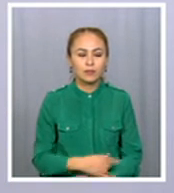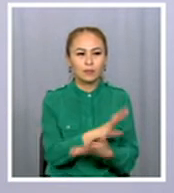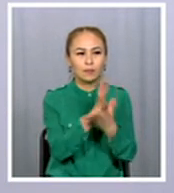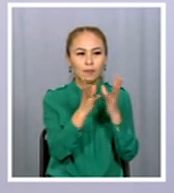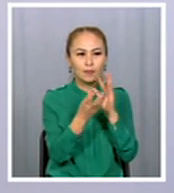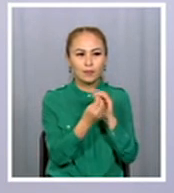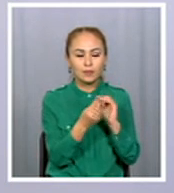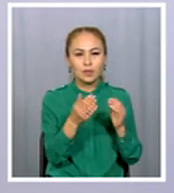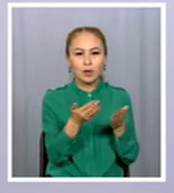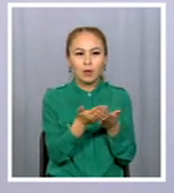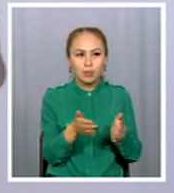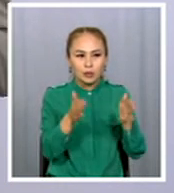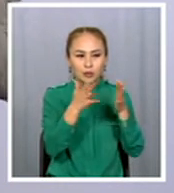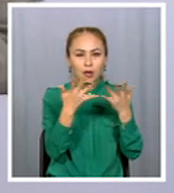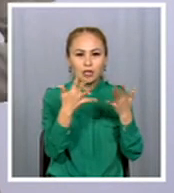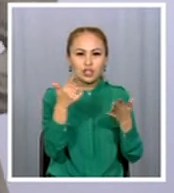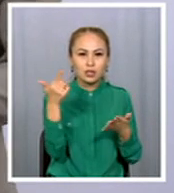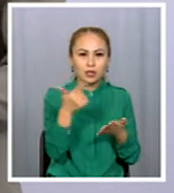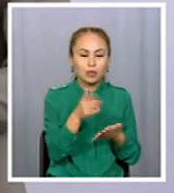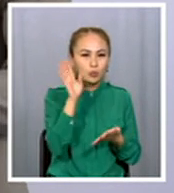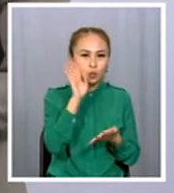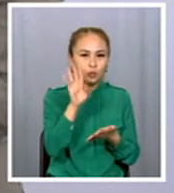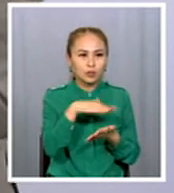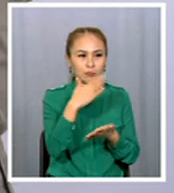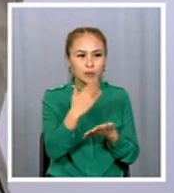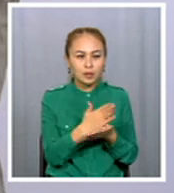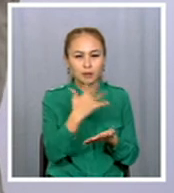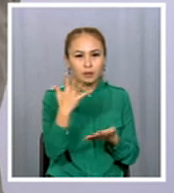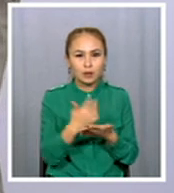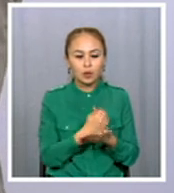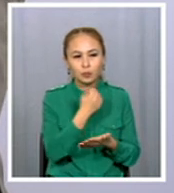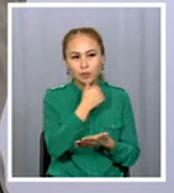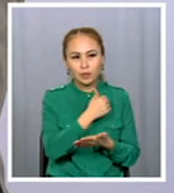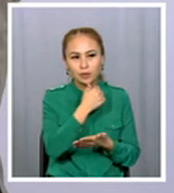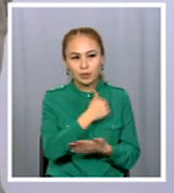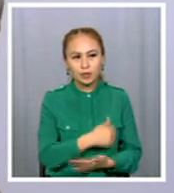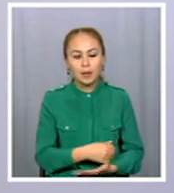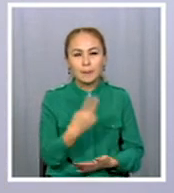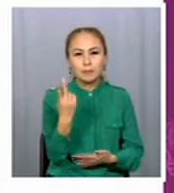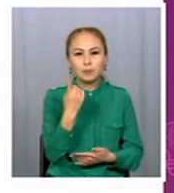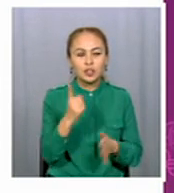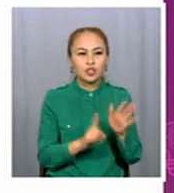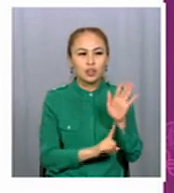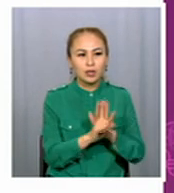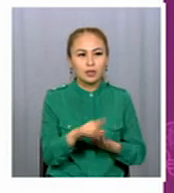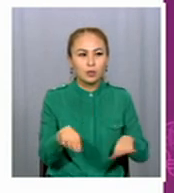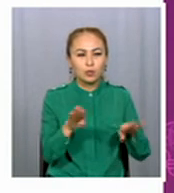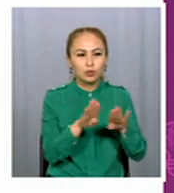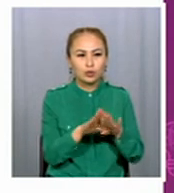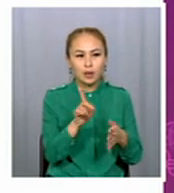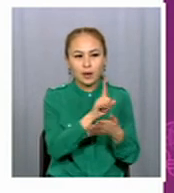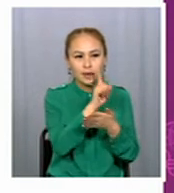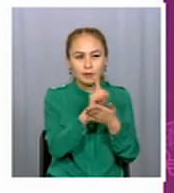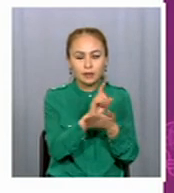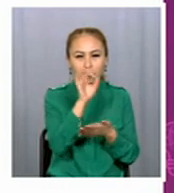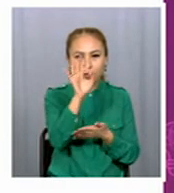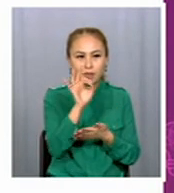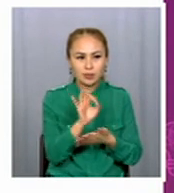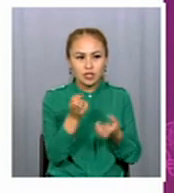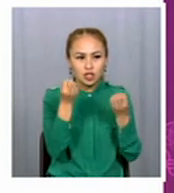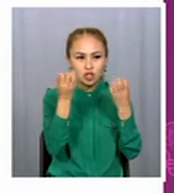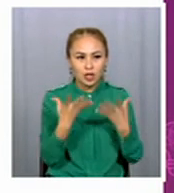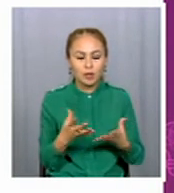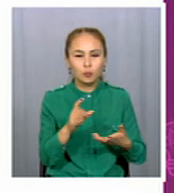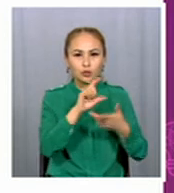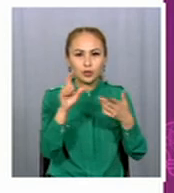әдіста қанша грамм сусын бар екенін табайық. Бірінші қадам бойынша, әрине біз процентті жай бөлшекке